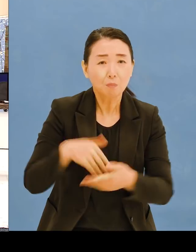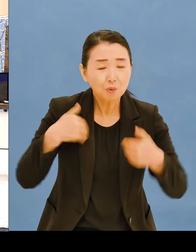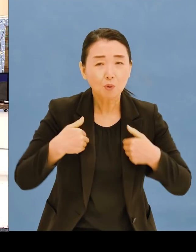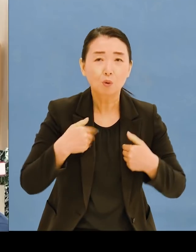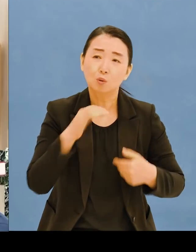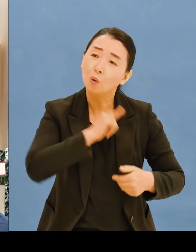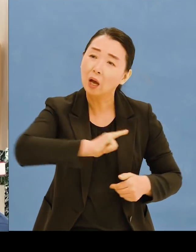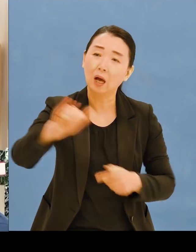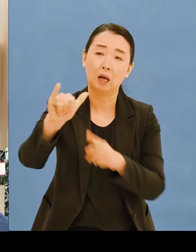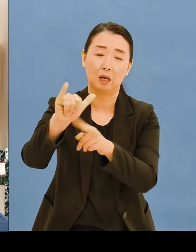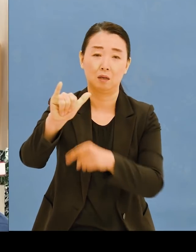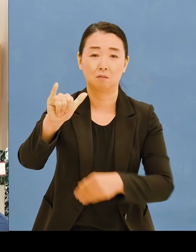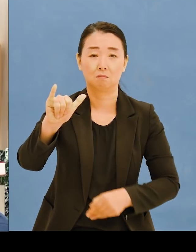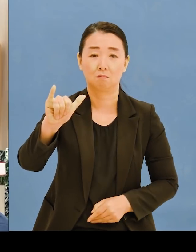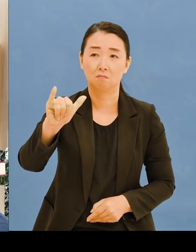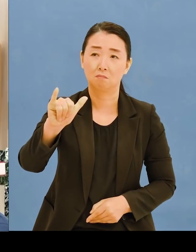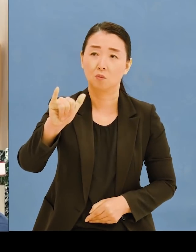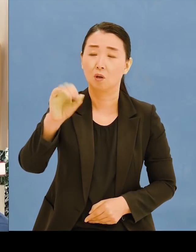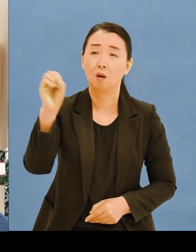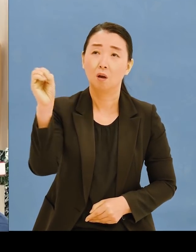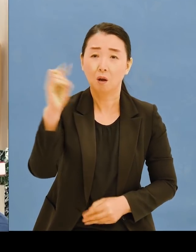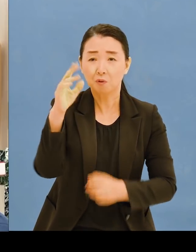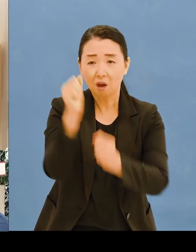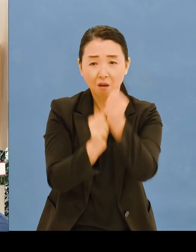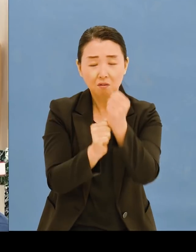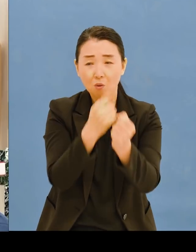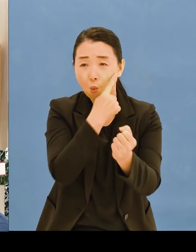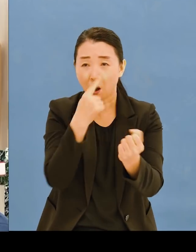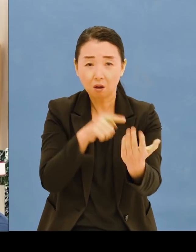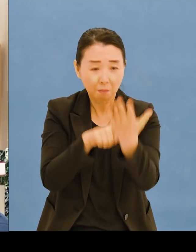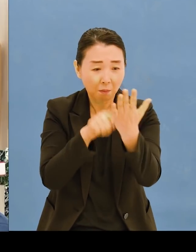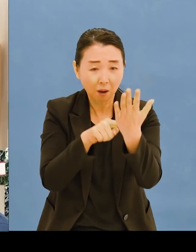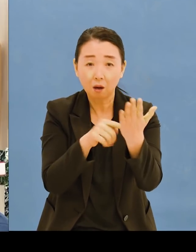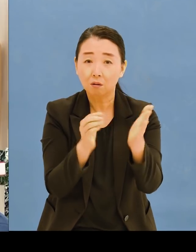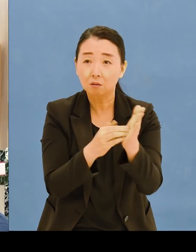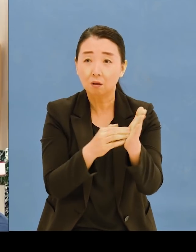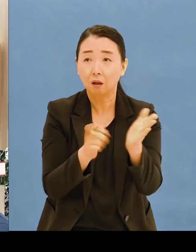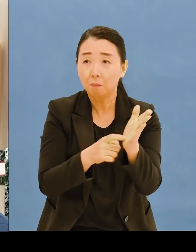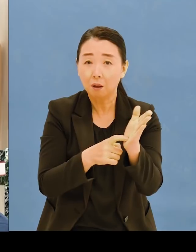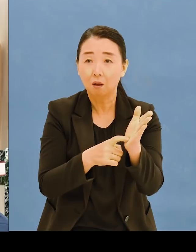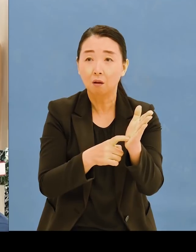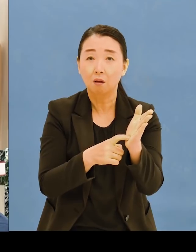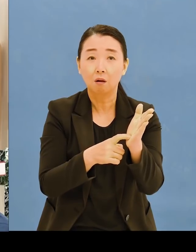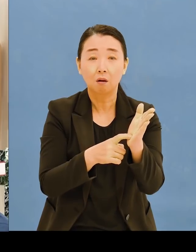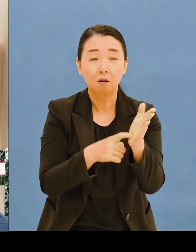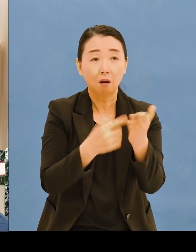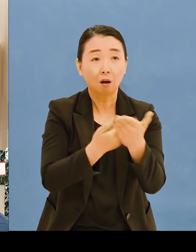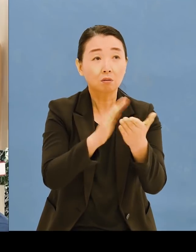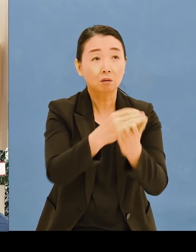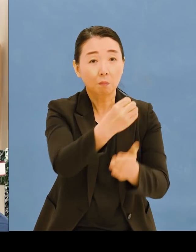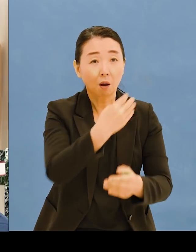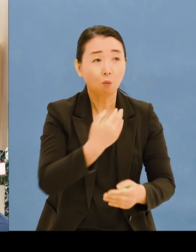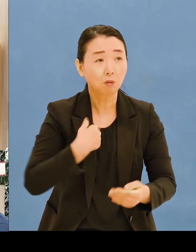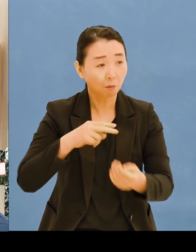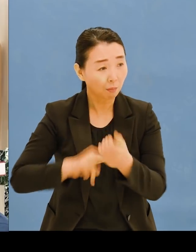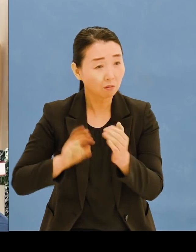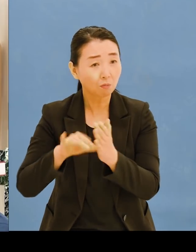전화를 했어요. 그분께 전화를 했는데 이거 갑자기 체크 엔진 등 떠서 카센터에 갔더니 이래 하더라. 내가 팔 때는 아무